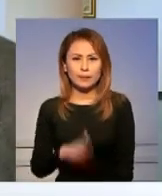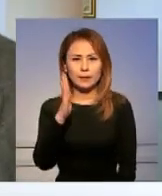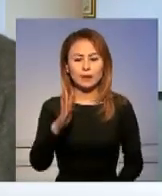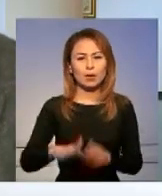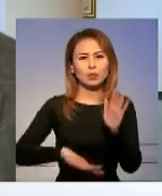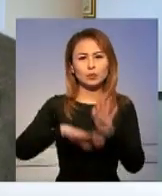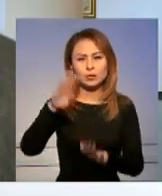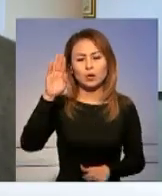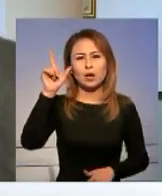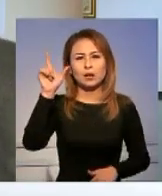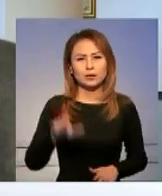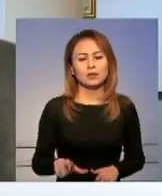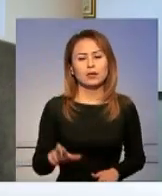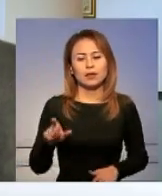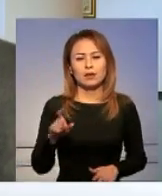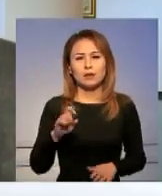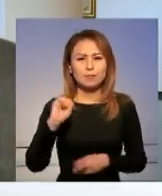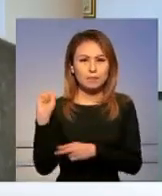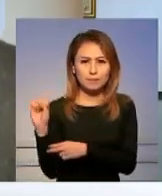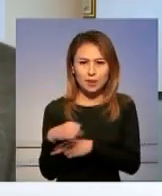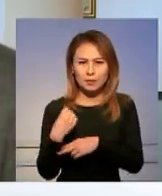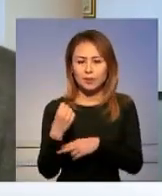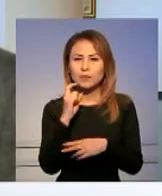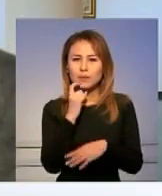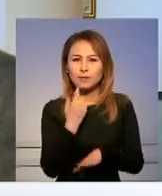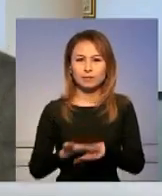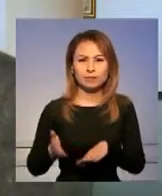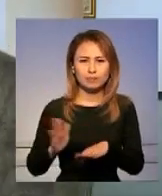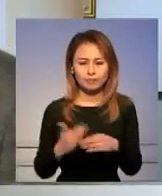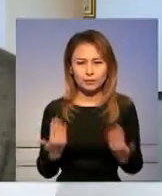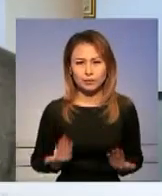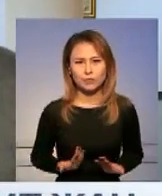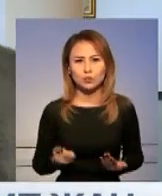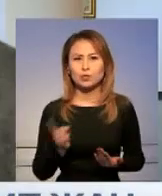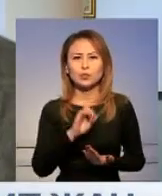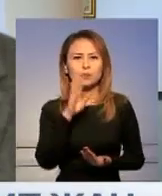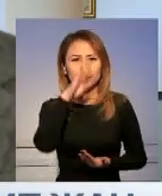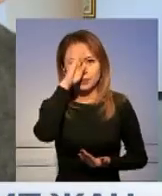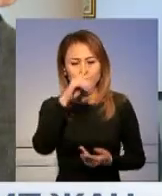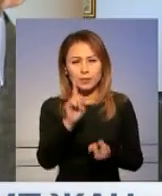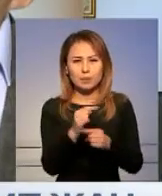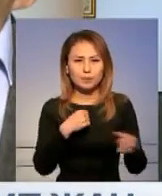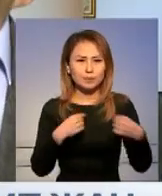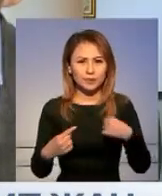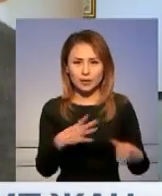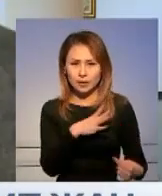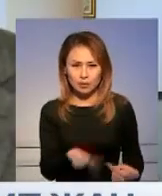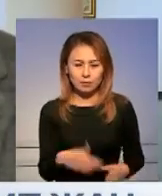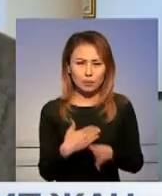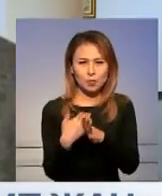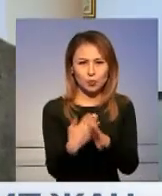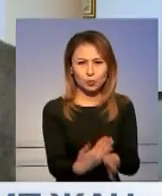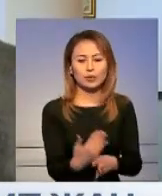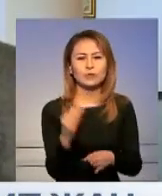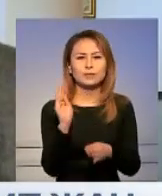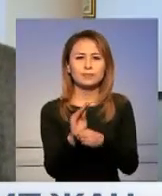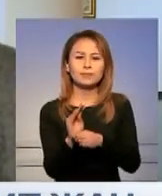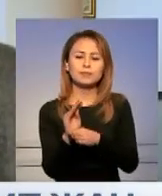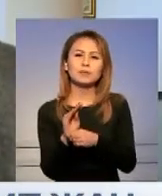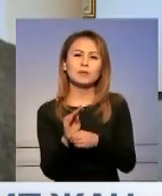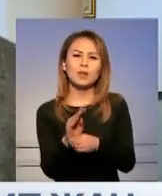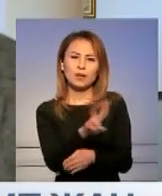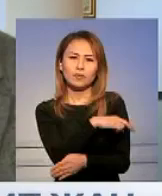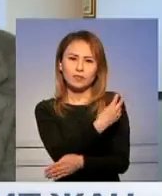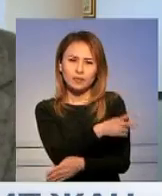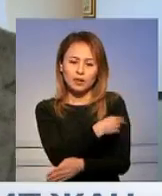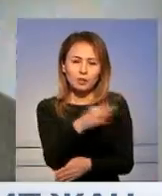қиындықтарына қарамай, оны жеңуге, әкешесіне қиындық келтірмеуге, білім алуға, ол өндірістік жағынан білімі бар,